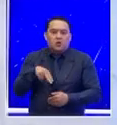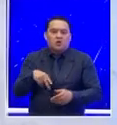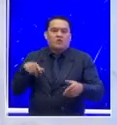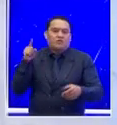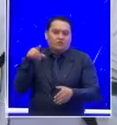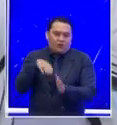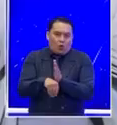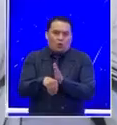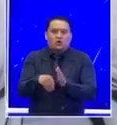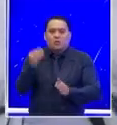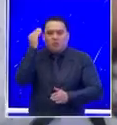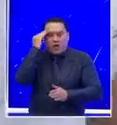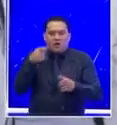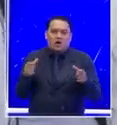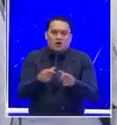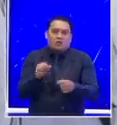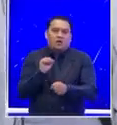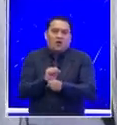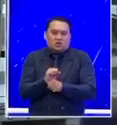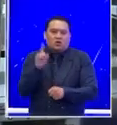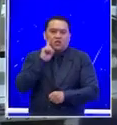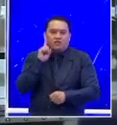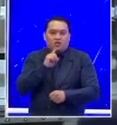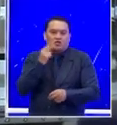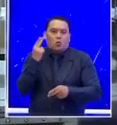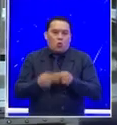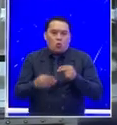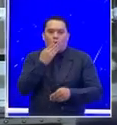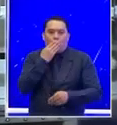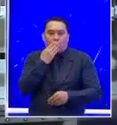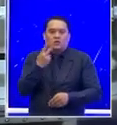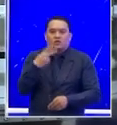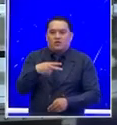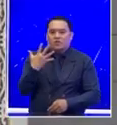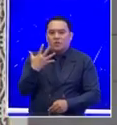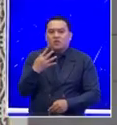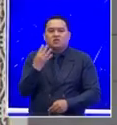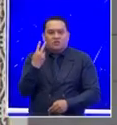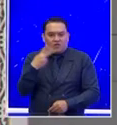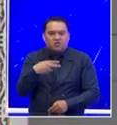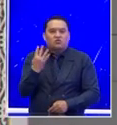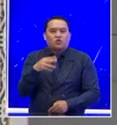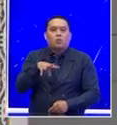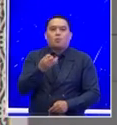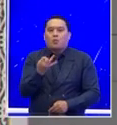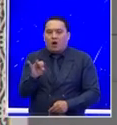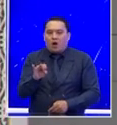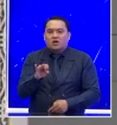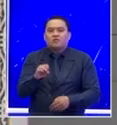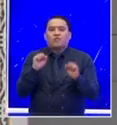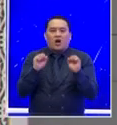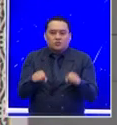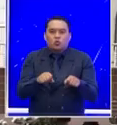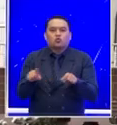и вводимых карантинных мер они приостановлены. Завершится пост Ораза Айтом 24 мая. Однако великая вероятность